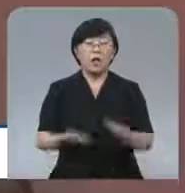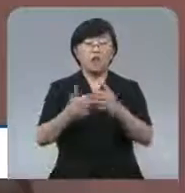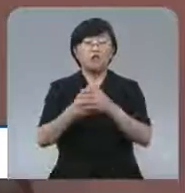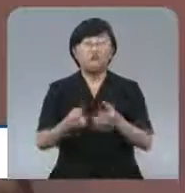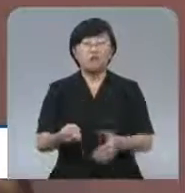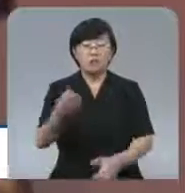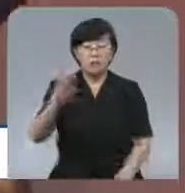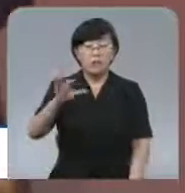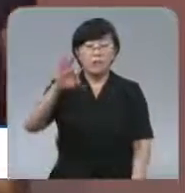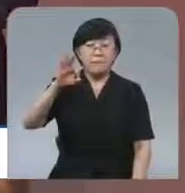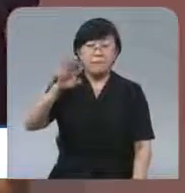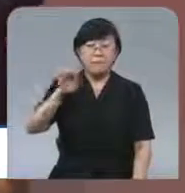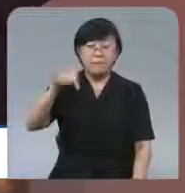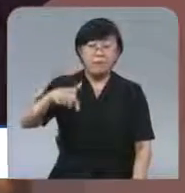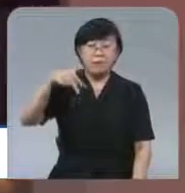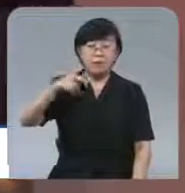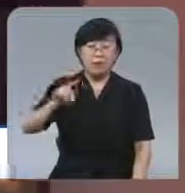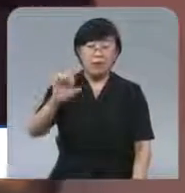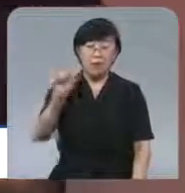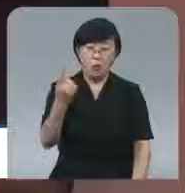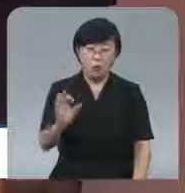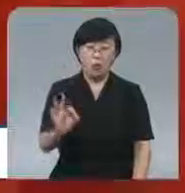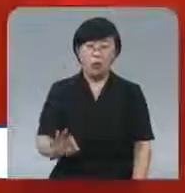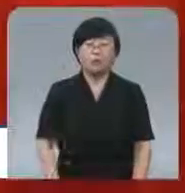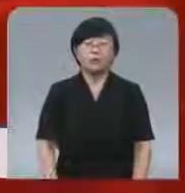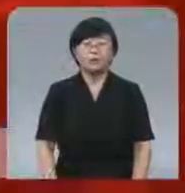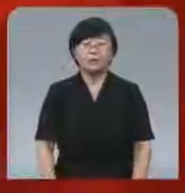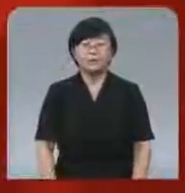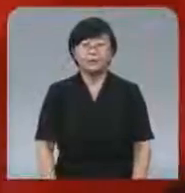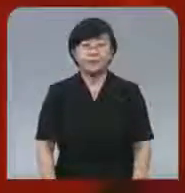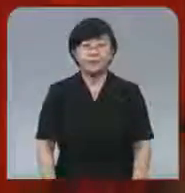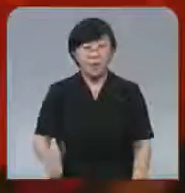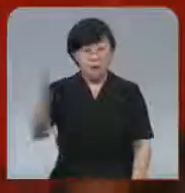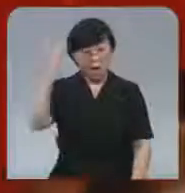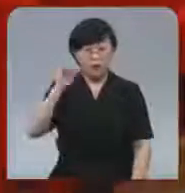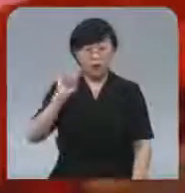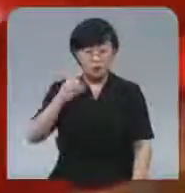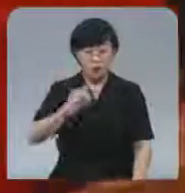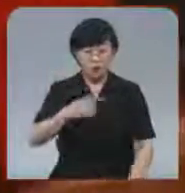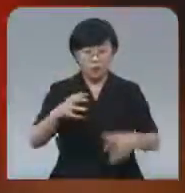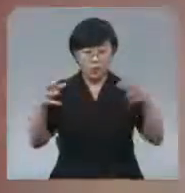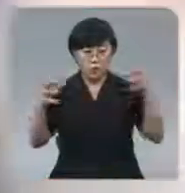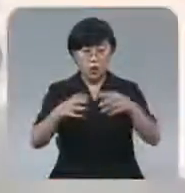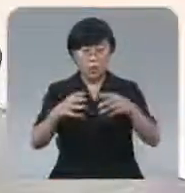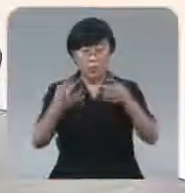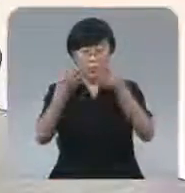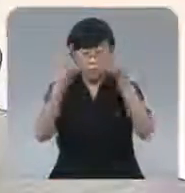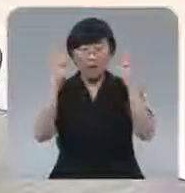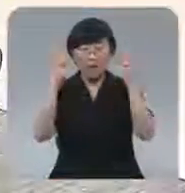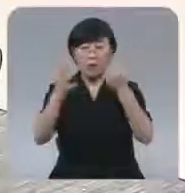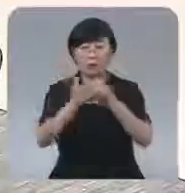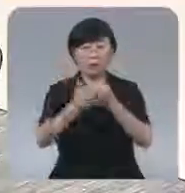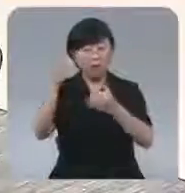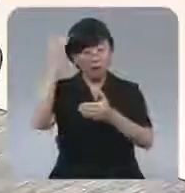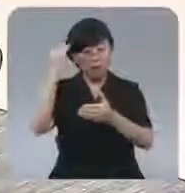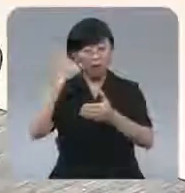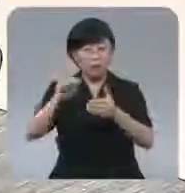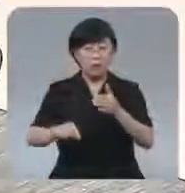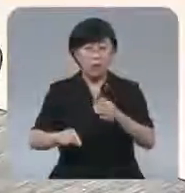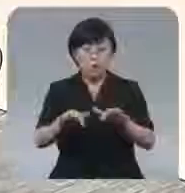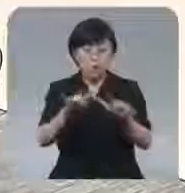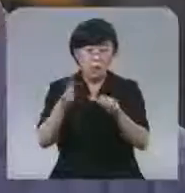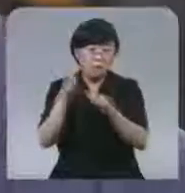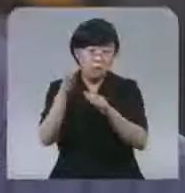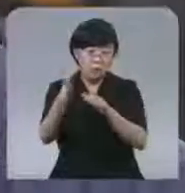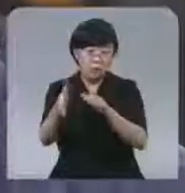даты 2000 евро и возможности выступить с оркестром гайдна завоевал 22-летний пак чи